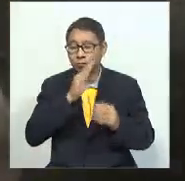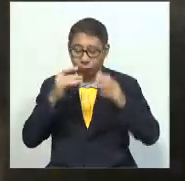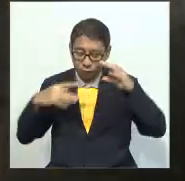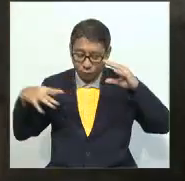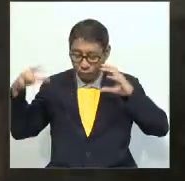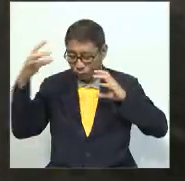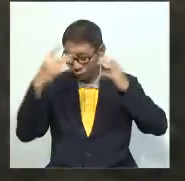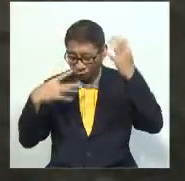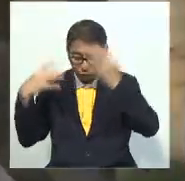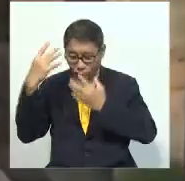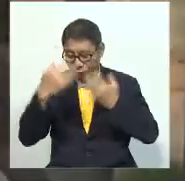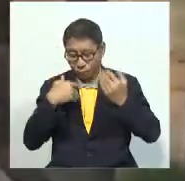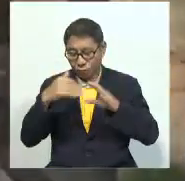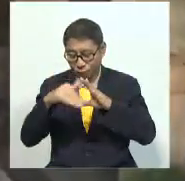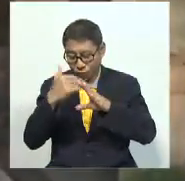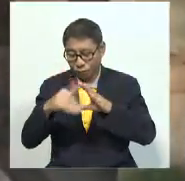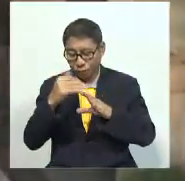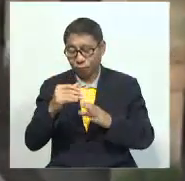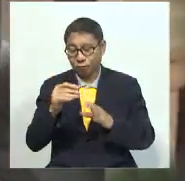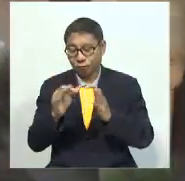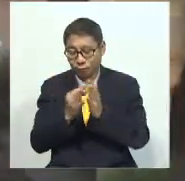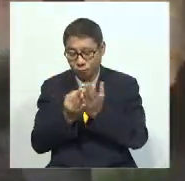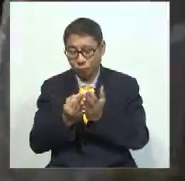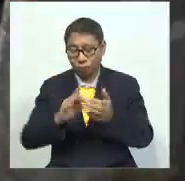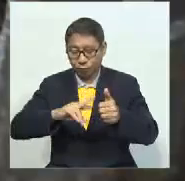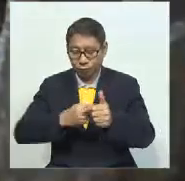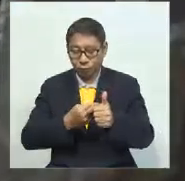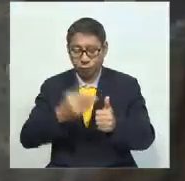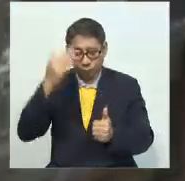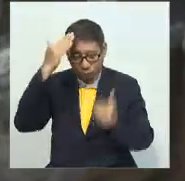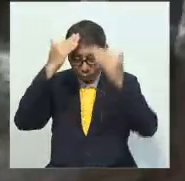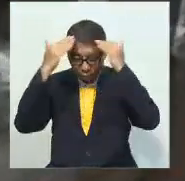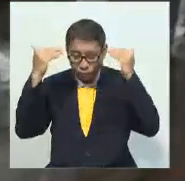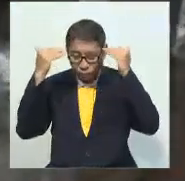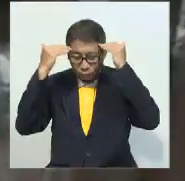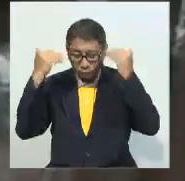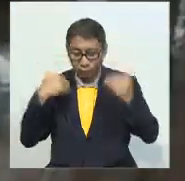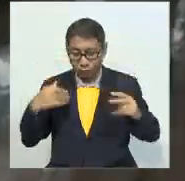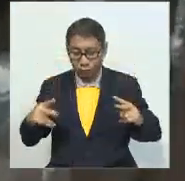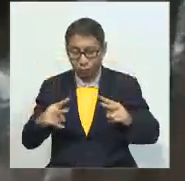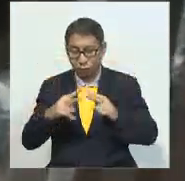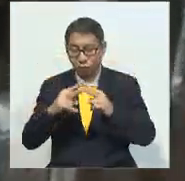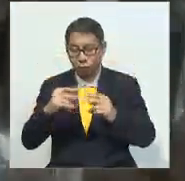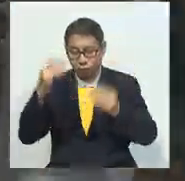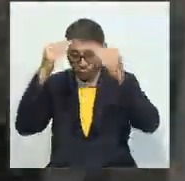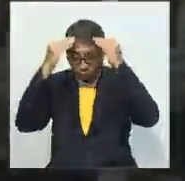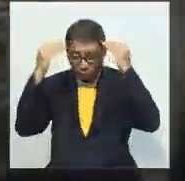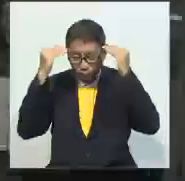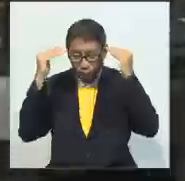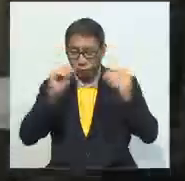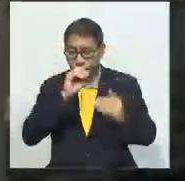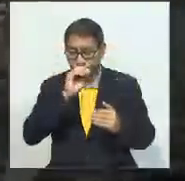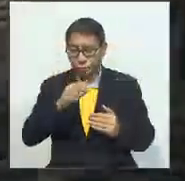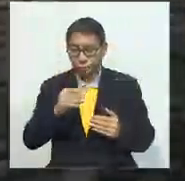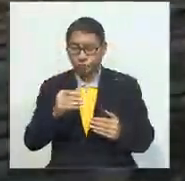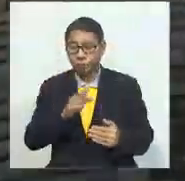น Facebook และ LINE โดยมีต้นตอมาจากประเทศเวียดนามนะคะแต่กระทรวงการสื่อสารเวียดนามได้ออกประกาศว่าข้อ